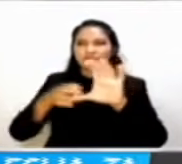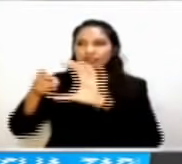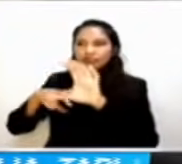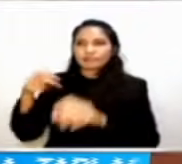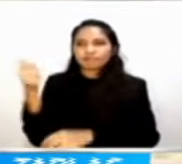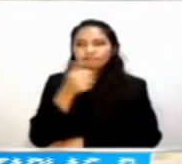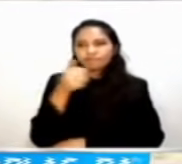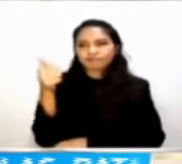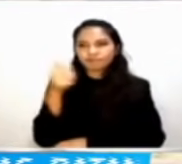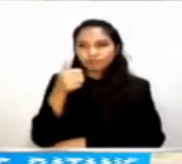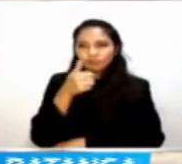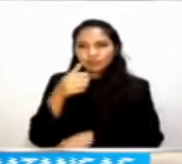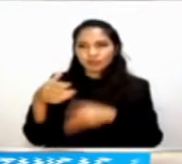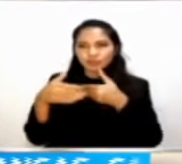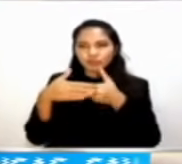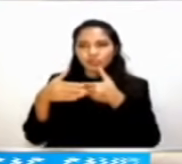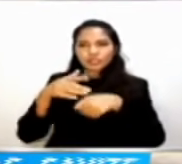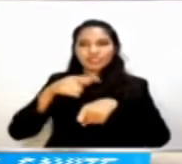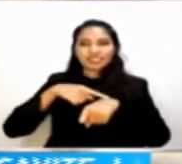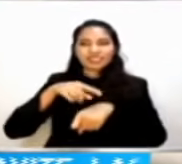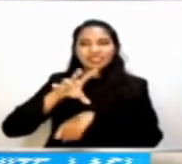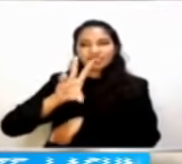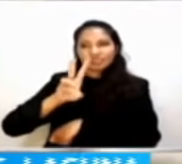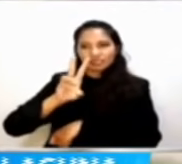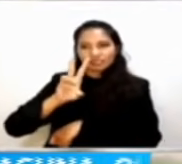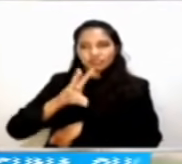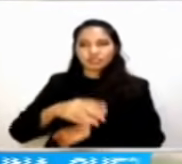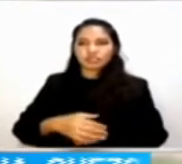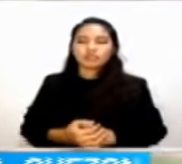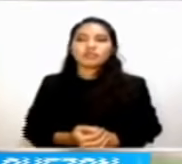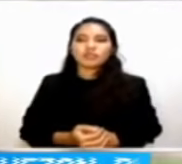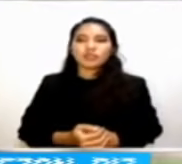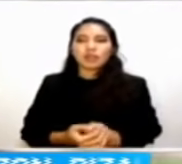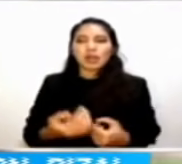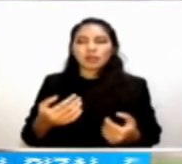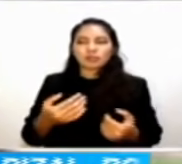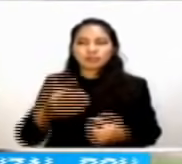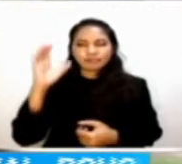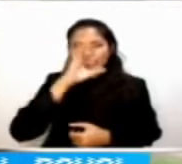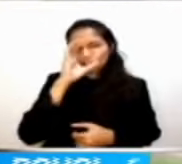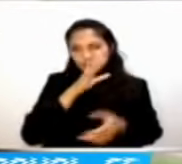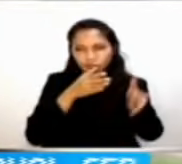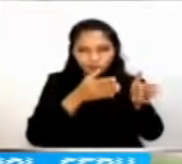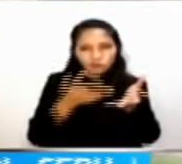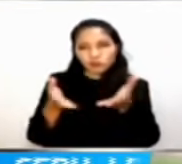6 PM curfew. Midiskarte na ng iba sir pag gano'n sir.